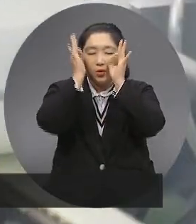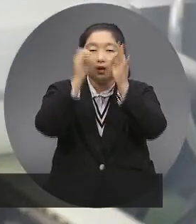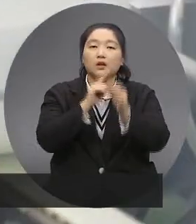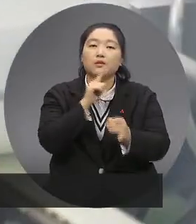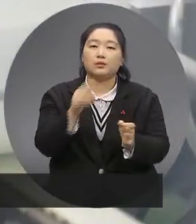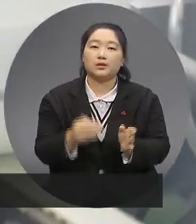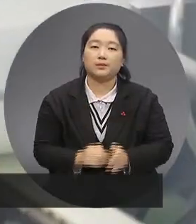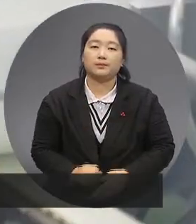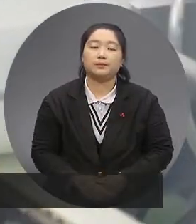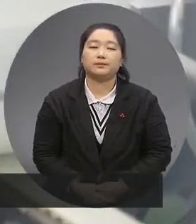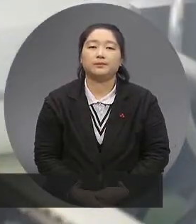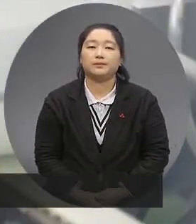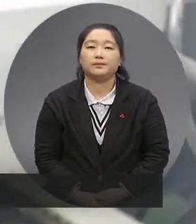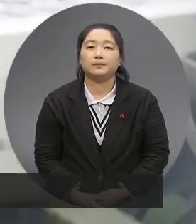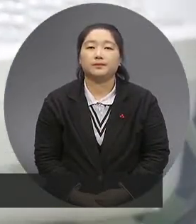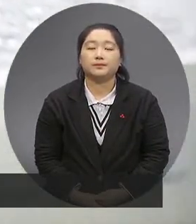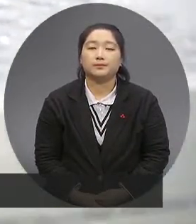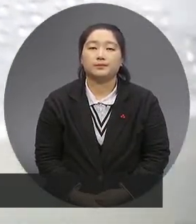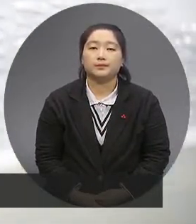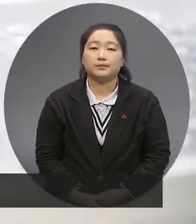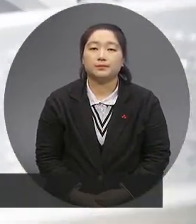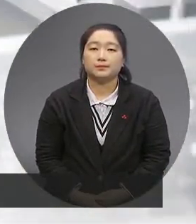밝혔습니다.